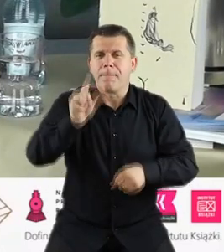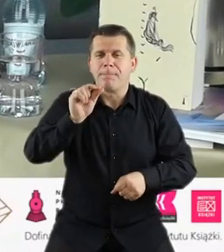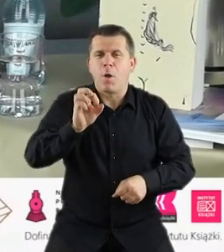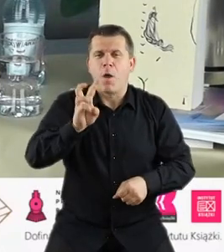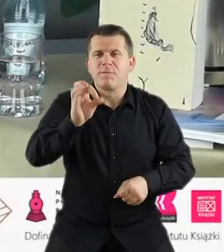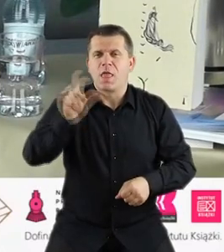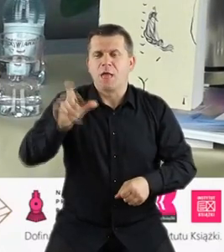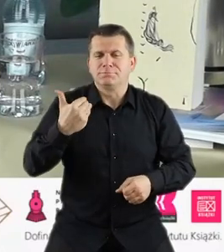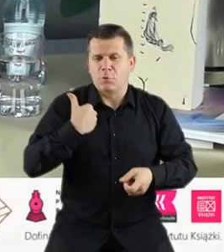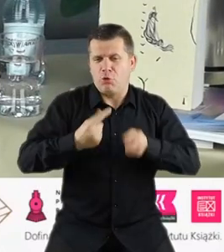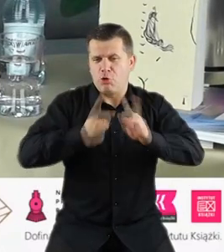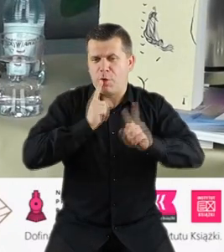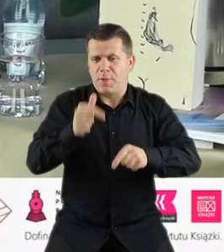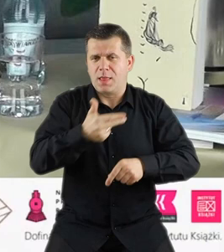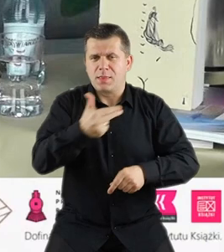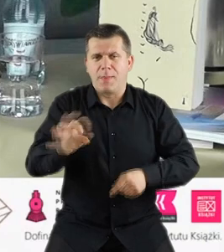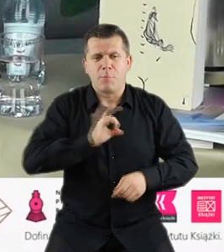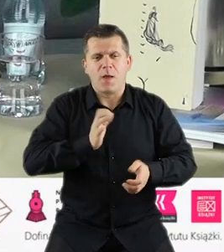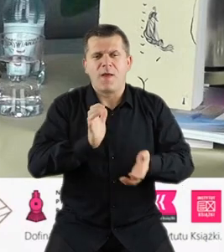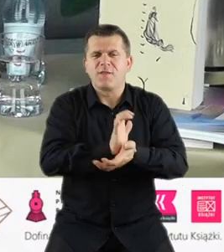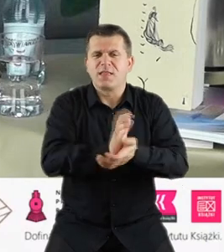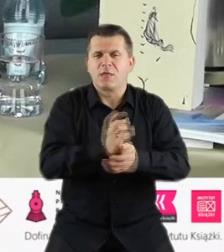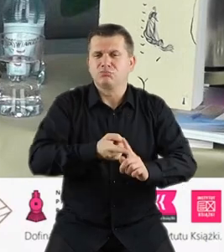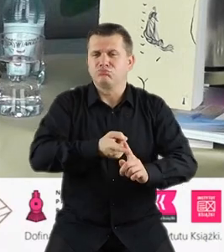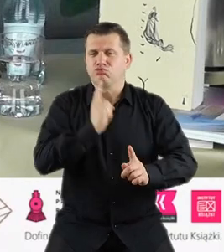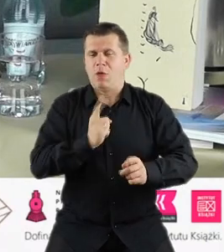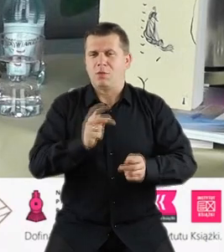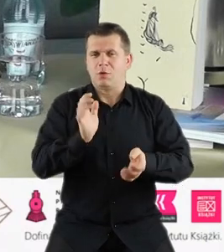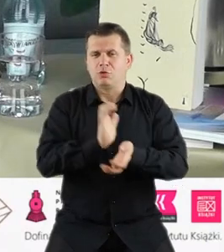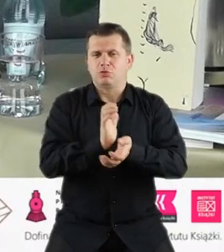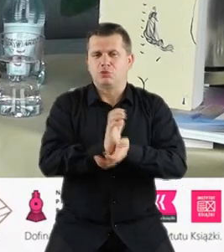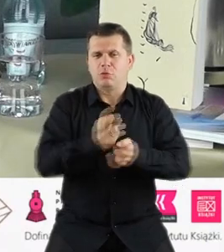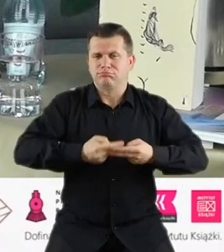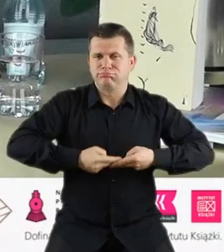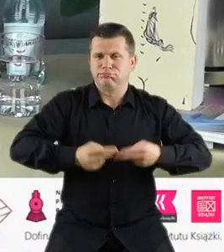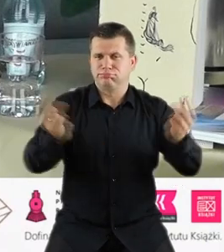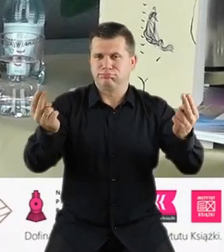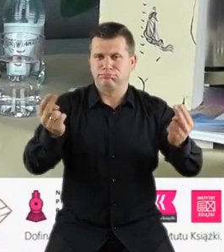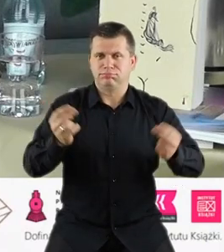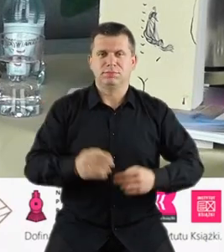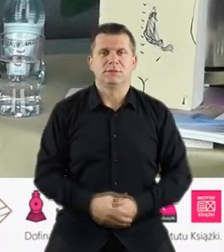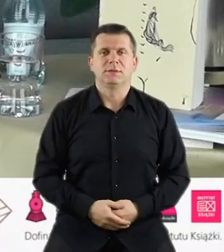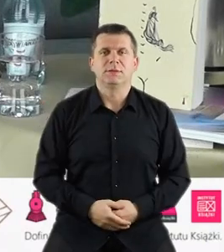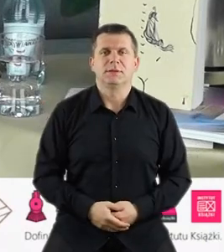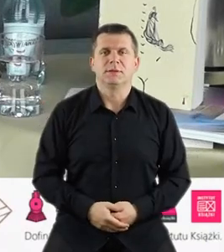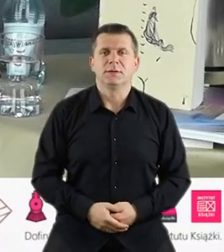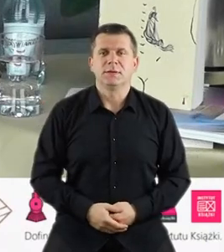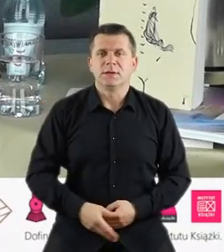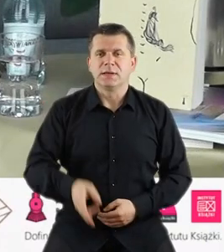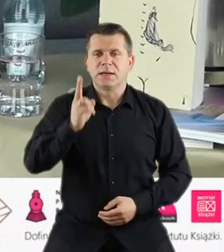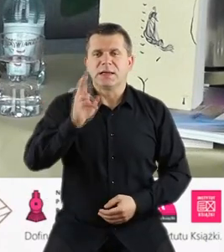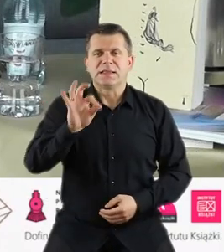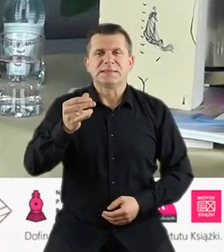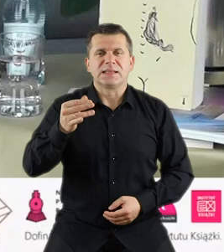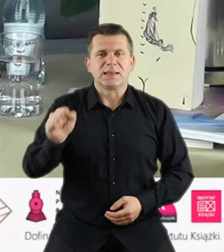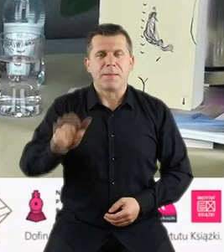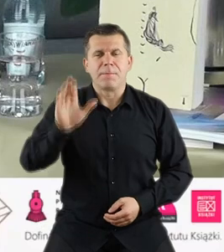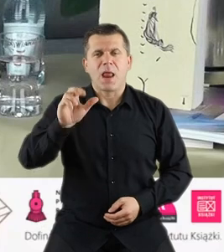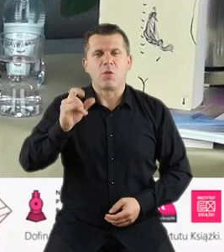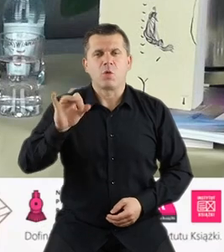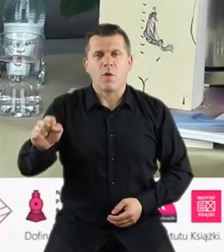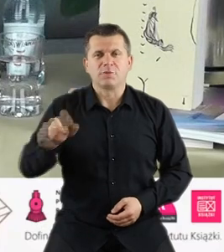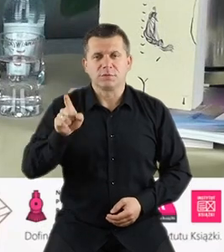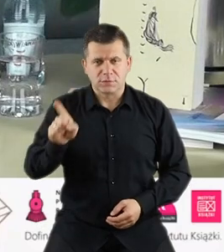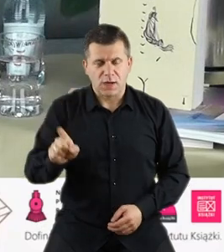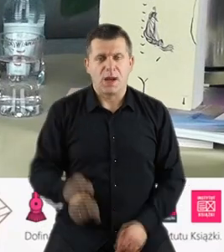Zresztą rozmawiałam na ten temat z moją wydawczynią, zanim książka się pojawiła, bo Krystyna Bratkowska,